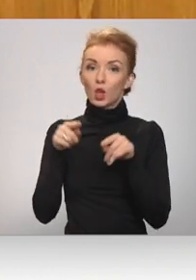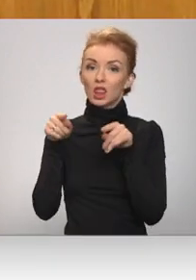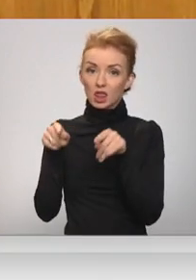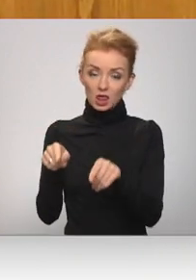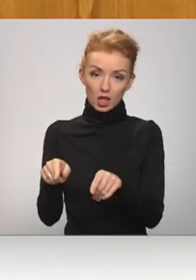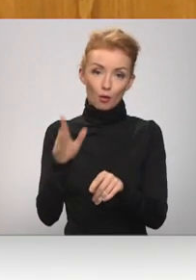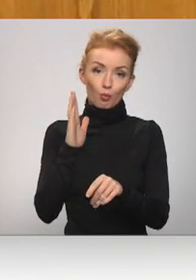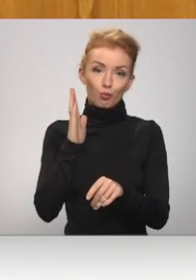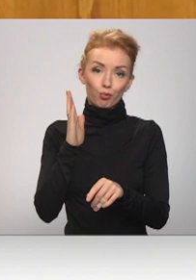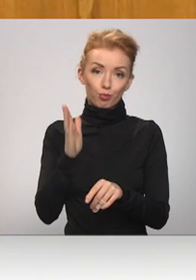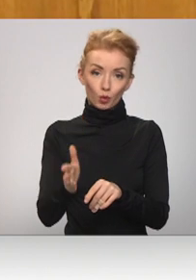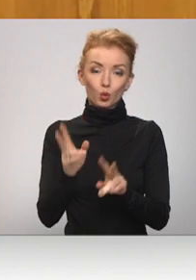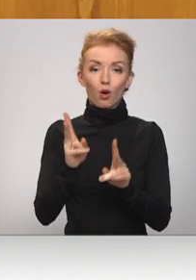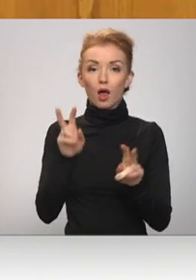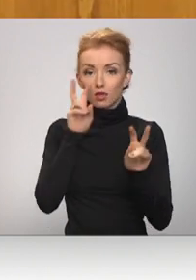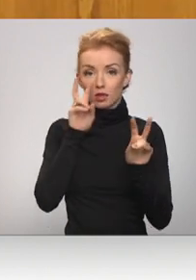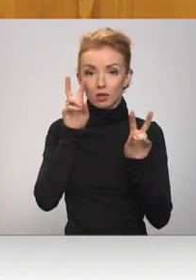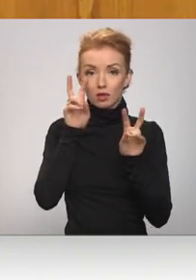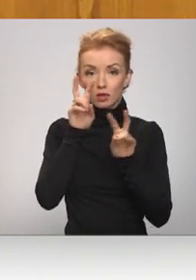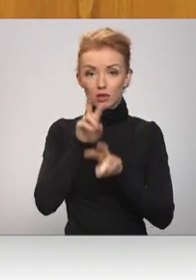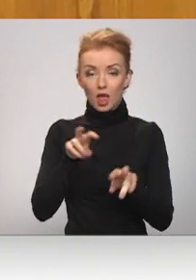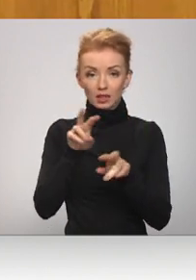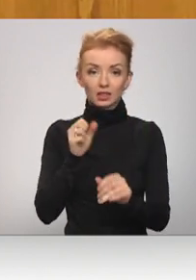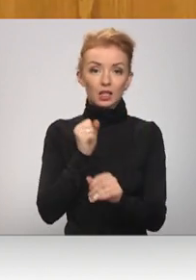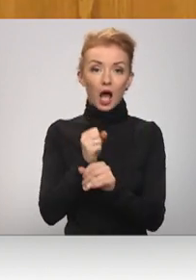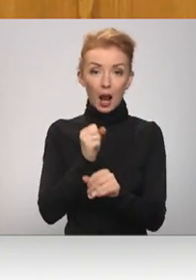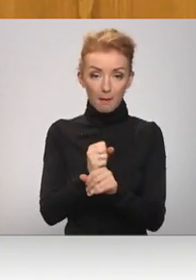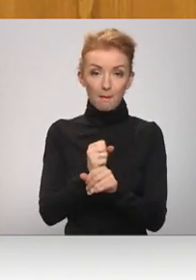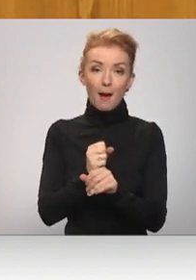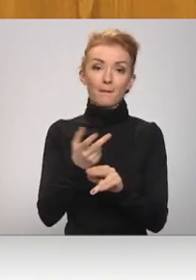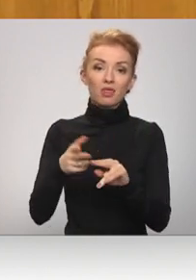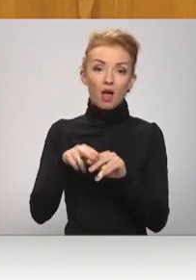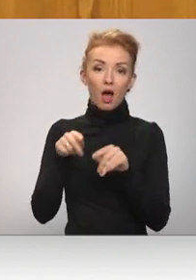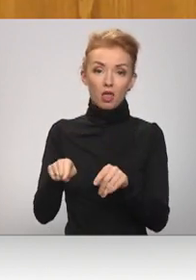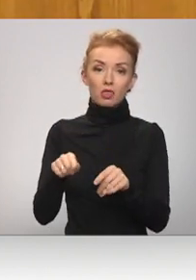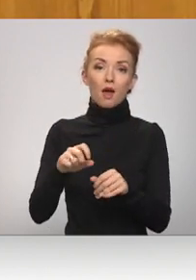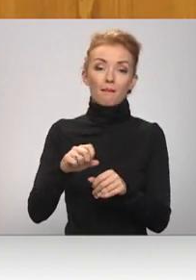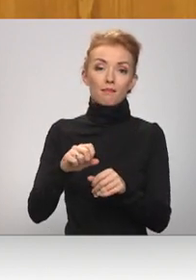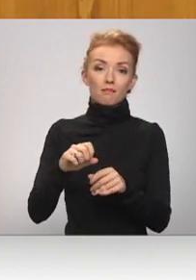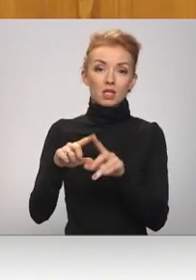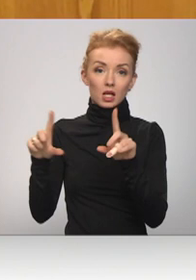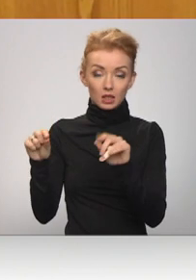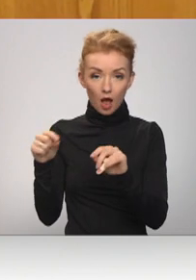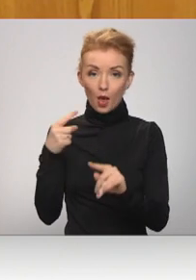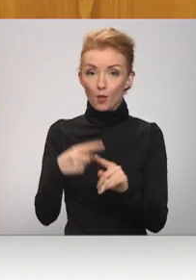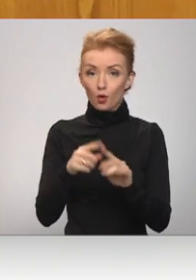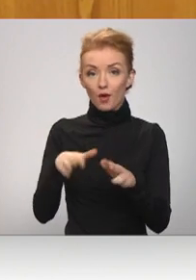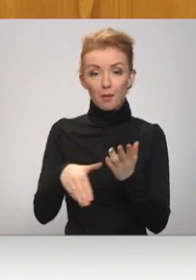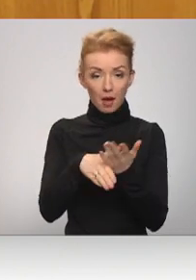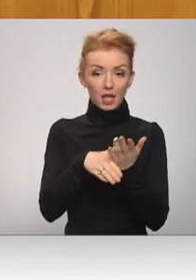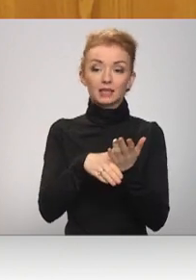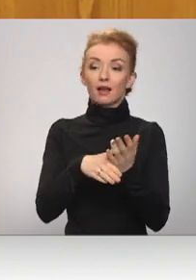nu, teiksim, tests darbam šādām struktūrām, un varētu